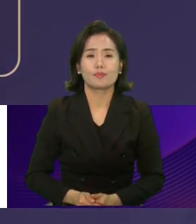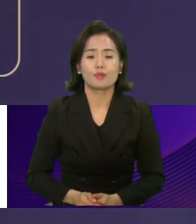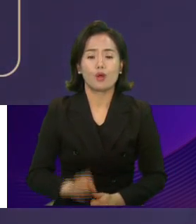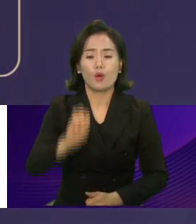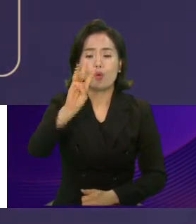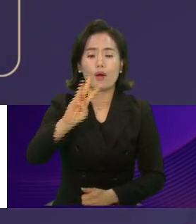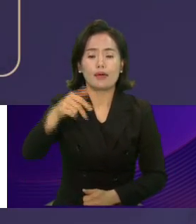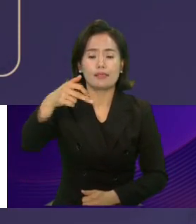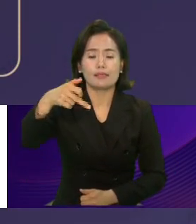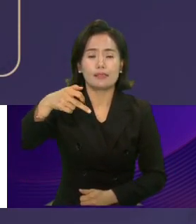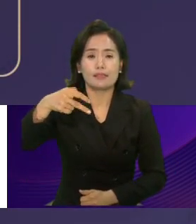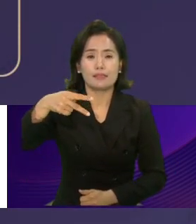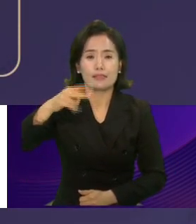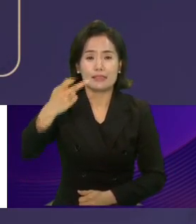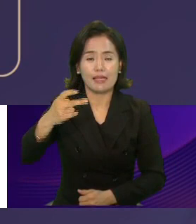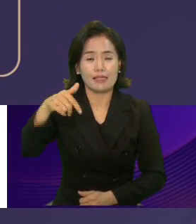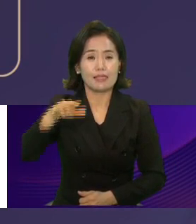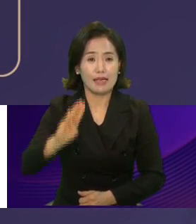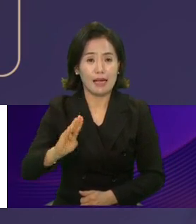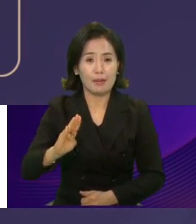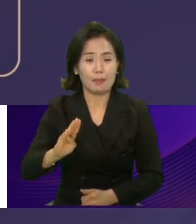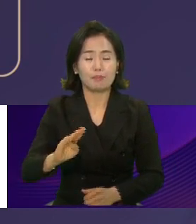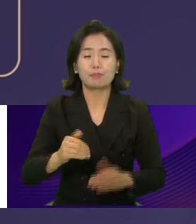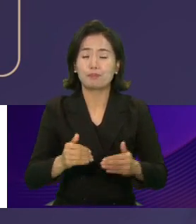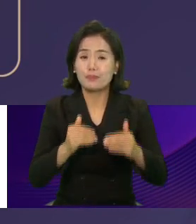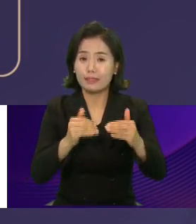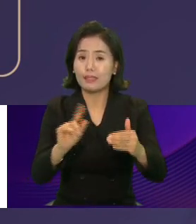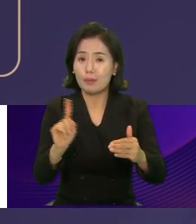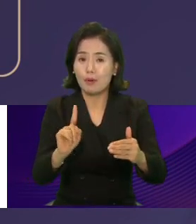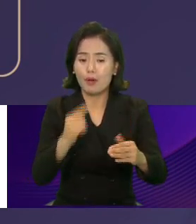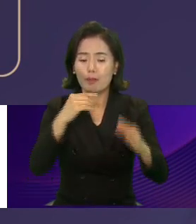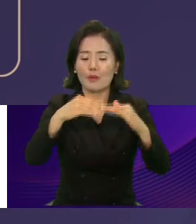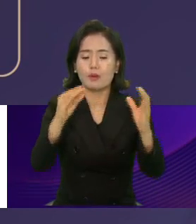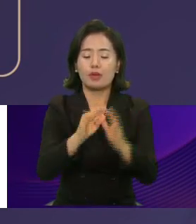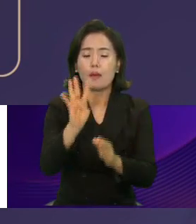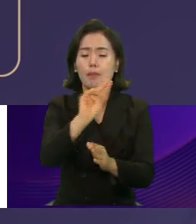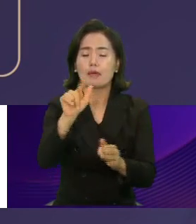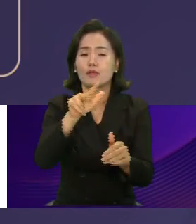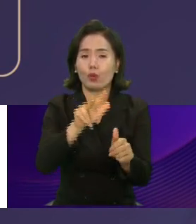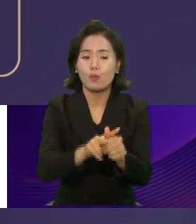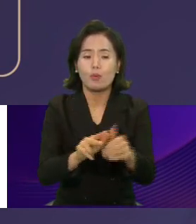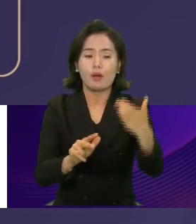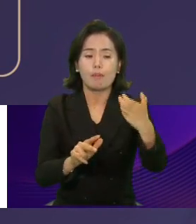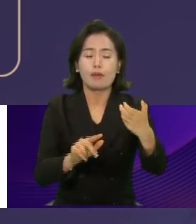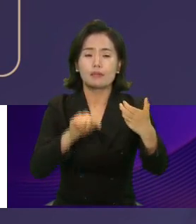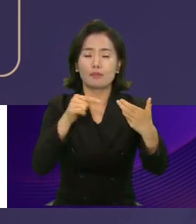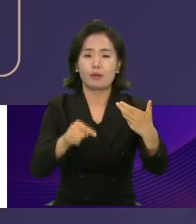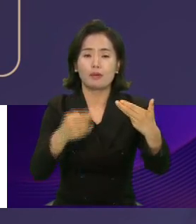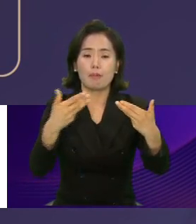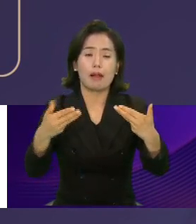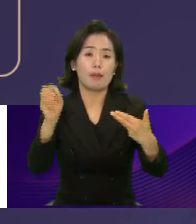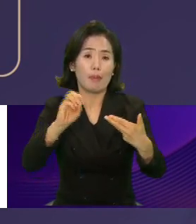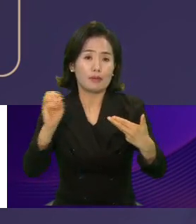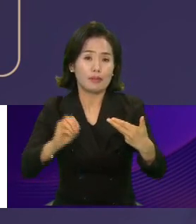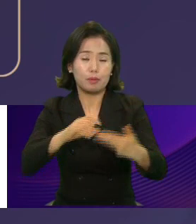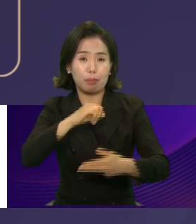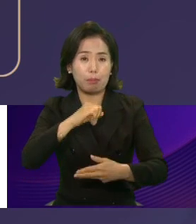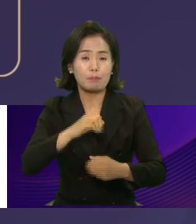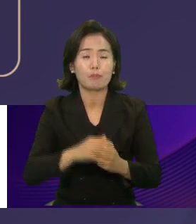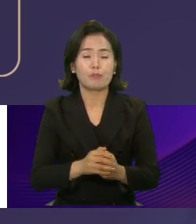광산 갑으로 가볼까요? 15.1%까지 개표가 진행됐고요. 민주당 박균택 후보가 80.8%의